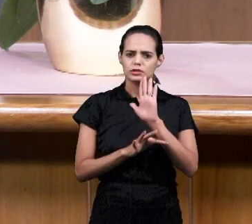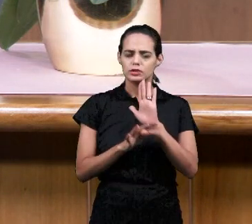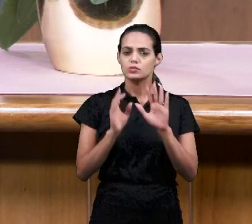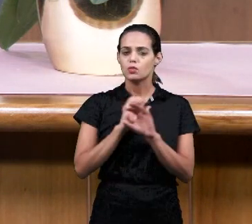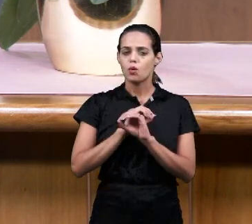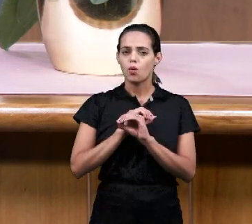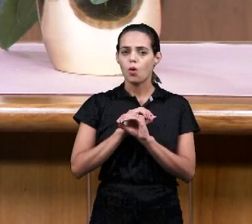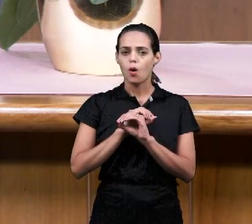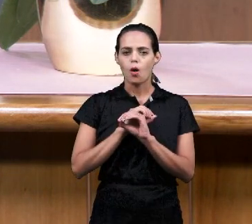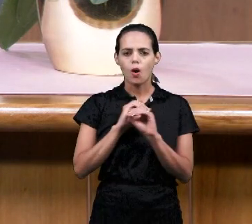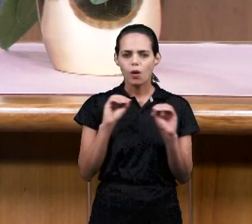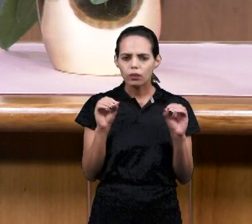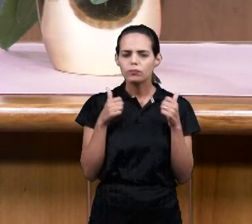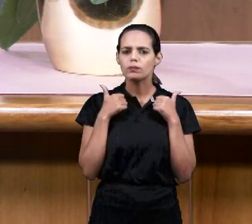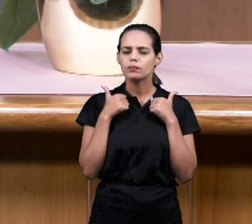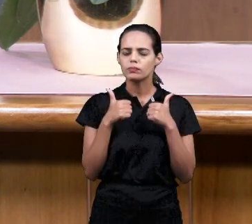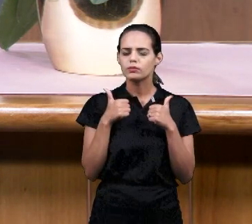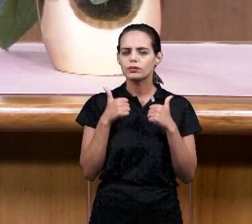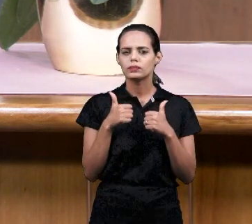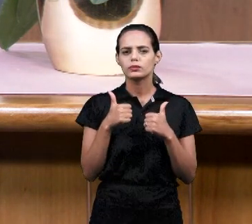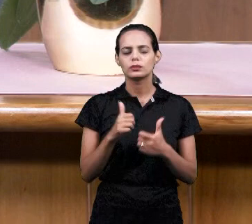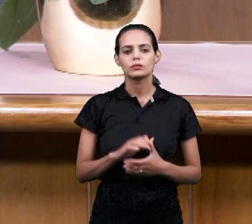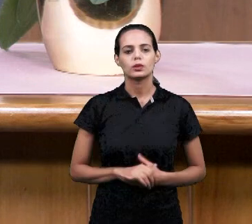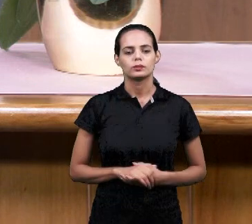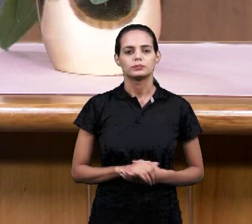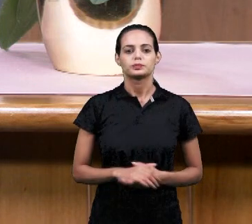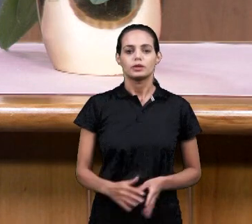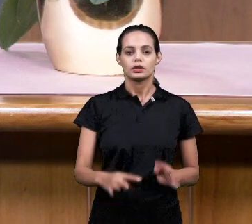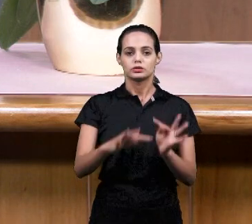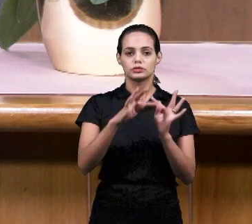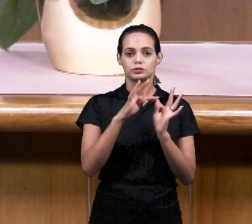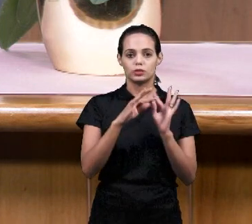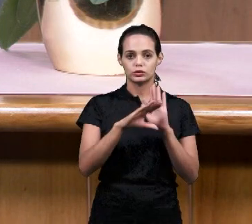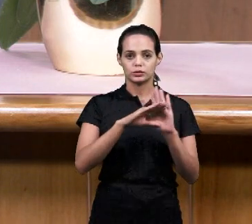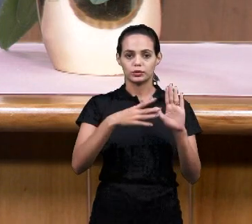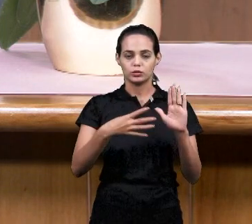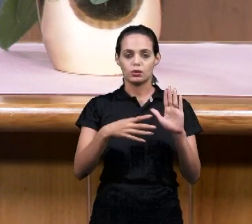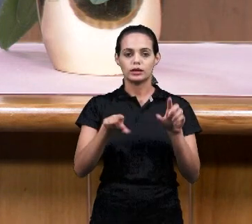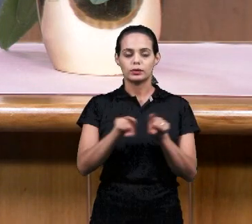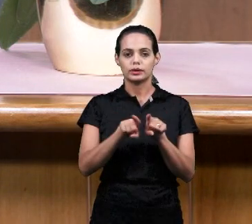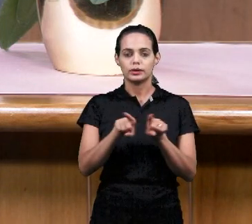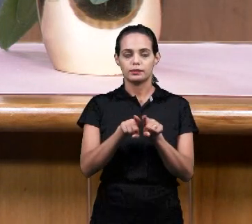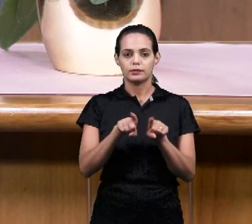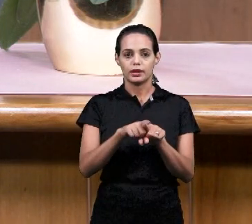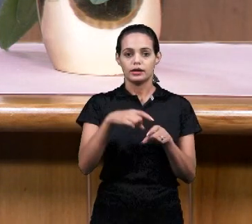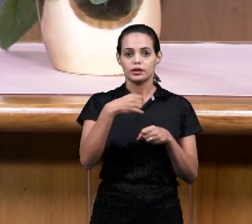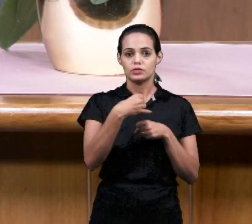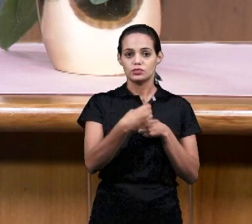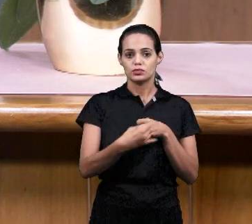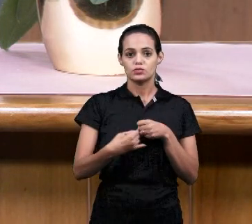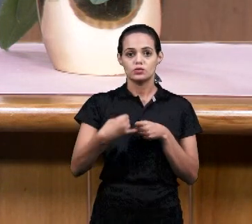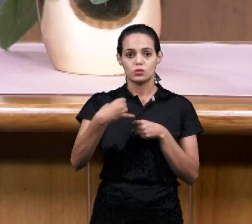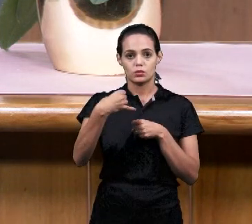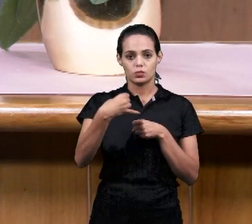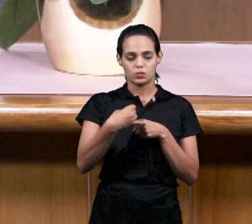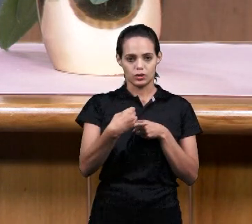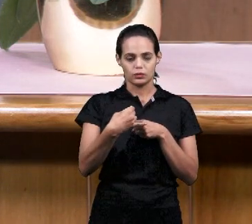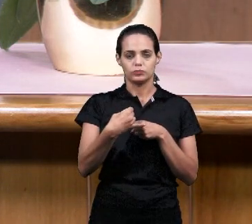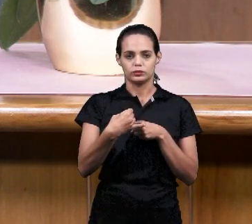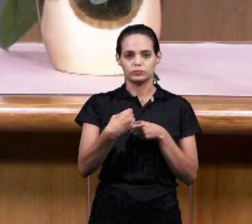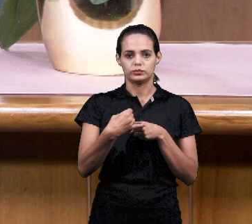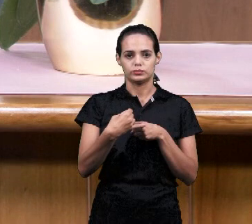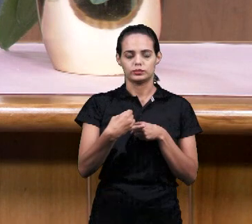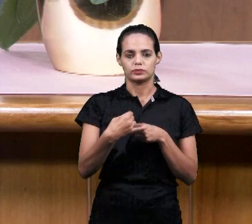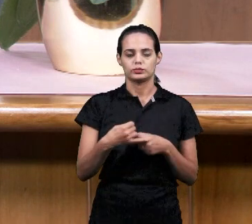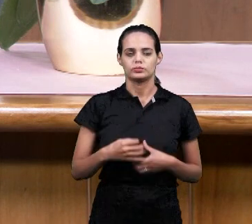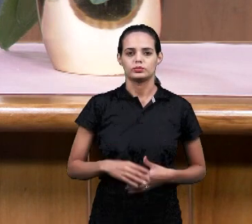verset 1, et aussi la première lettre de Jean, chapitre 2, verset 19, en plus d'autres textes qui ont été cités.